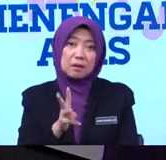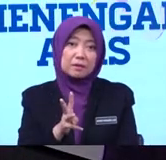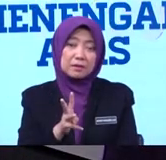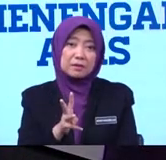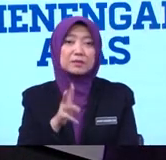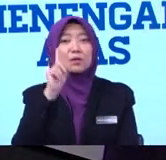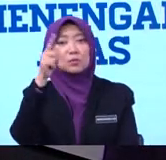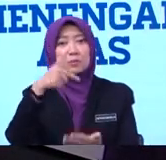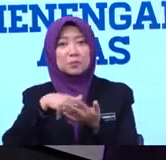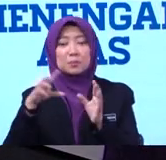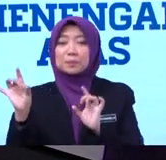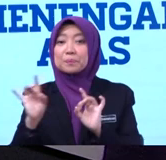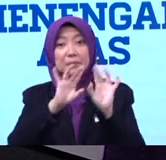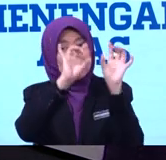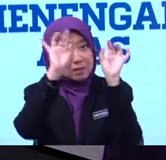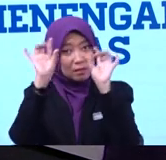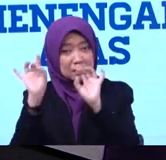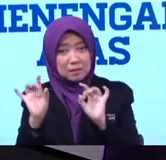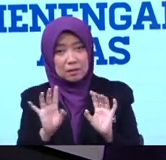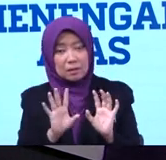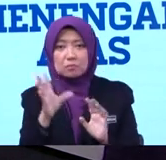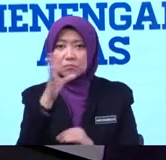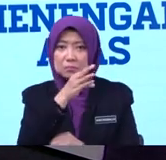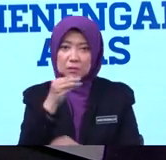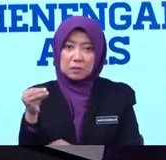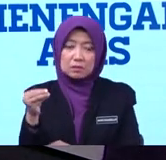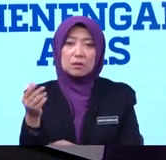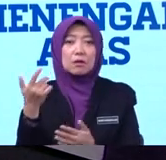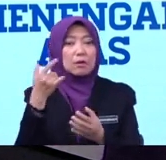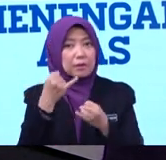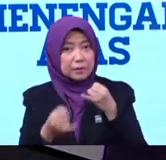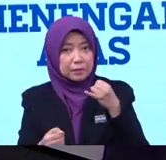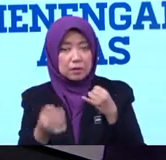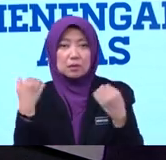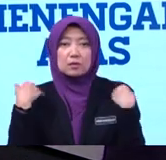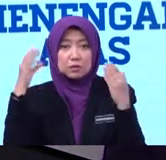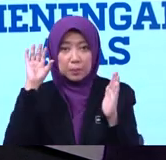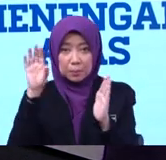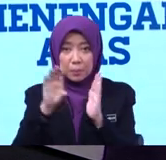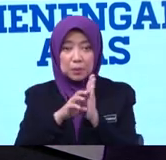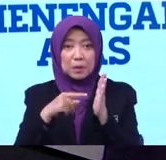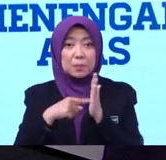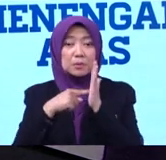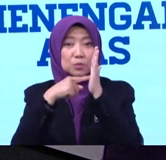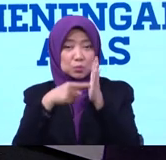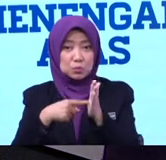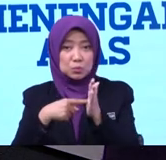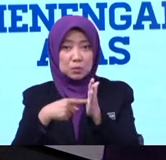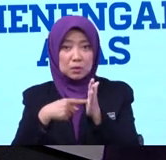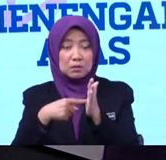lagi Terima kasih Baginda yang terakhir kita ada gambar yang menunjukkan situasi